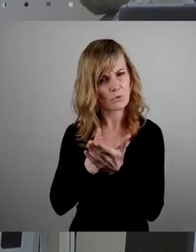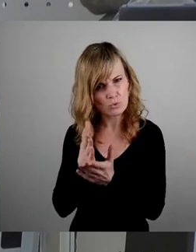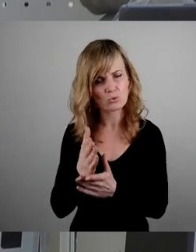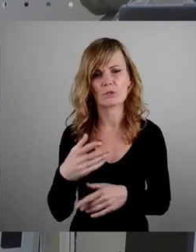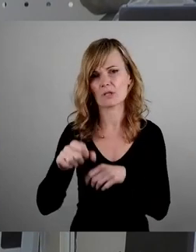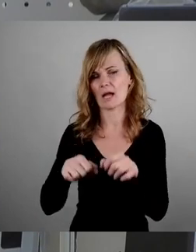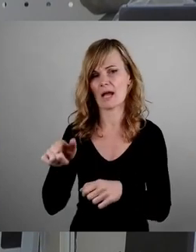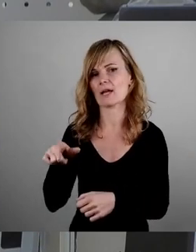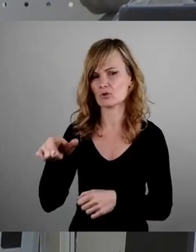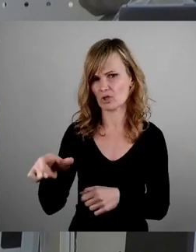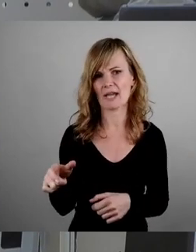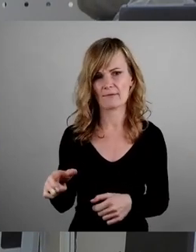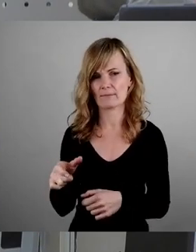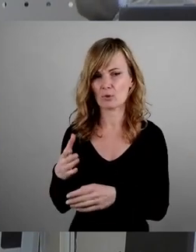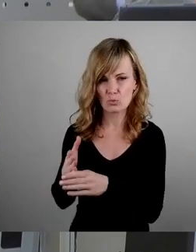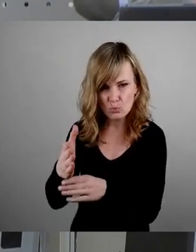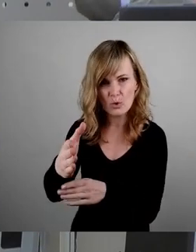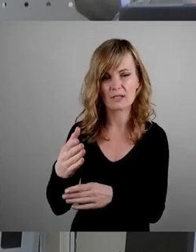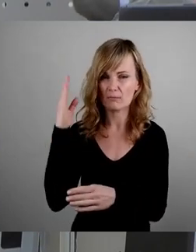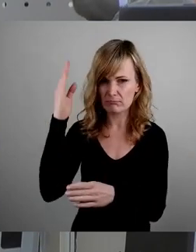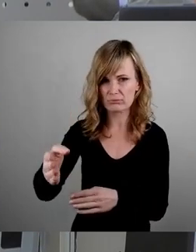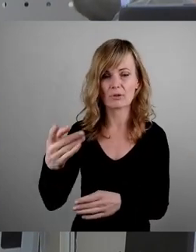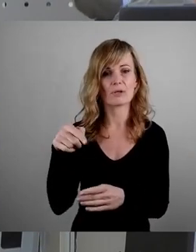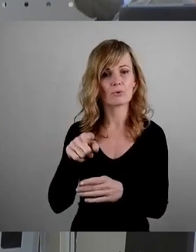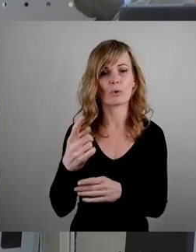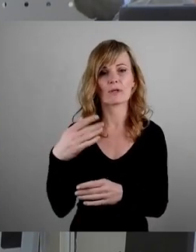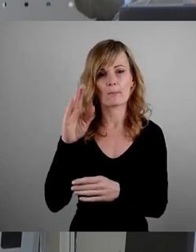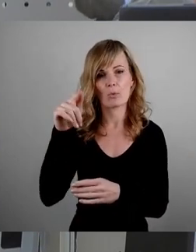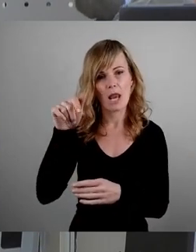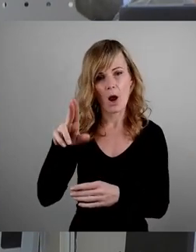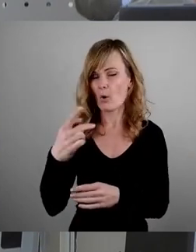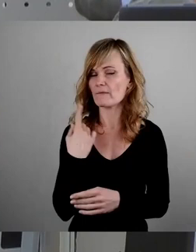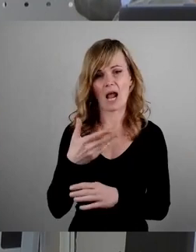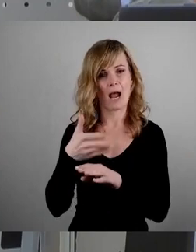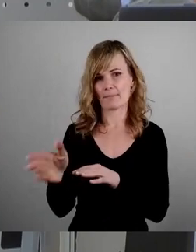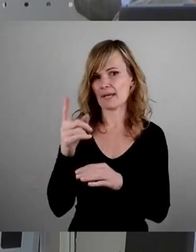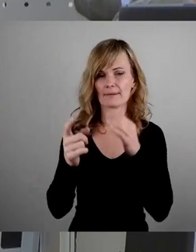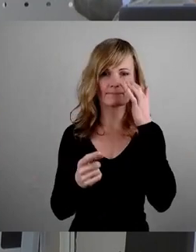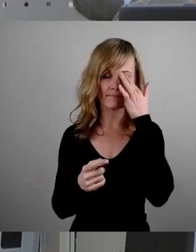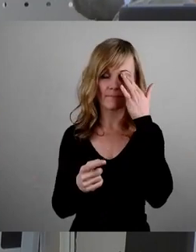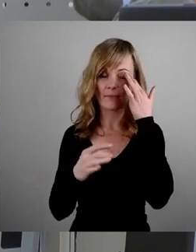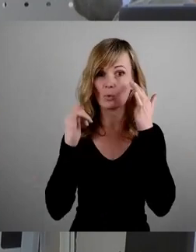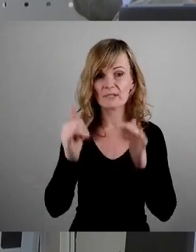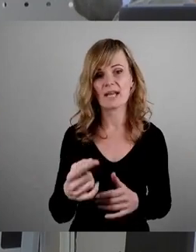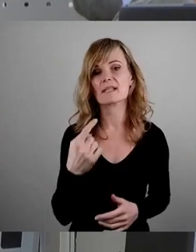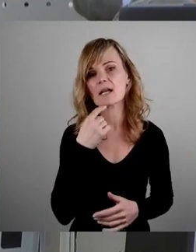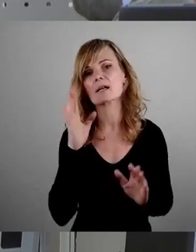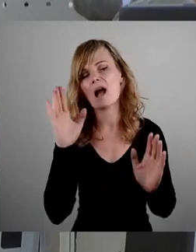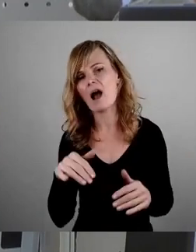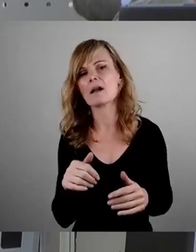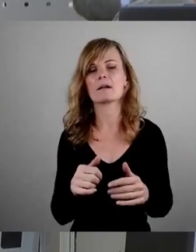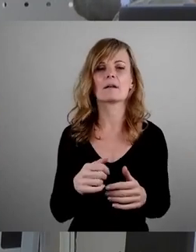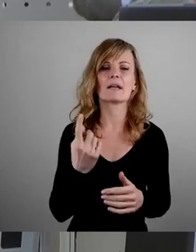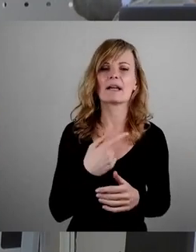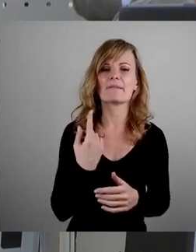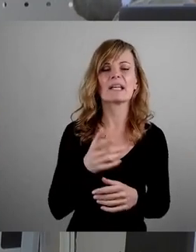Einen durchgängigen Radstreifen lehnen wir ab durch ganz Bülau. Und jetzt, ehe man jetzt kommt hier um die Ecke von wegen, wir würden hier